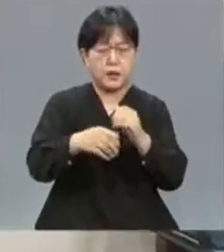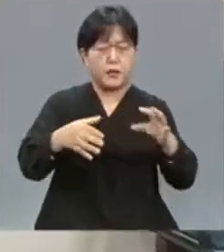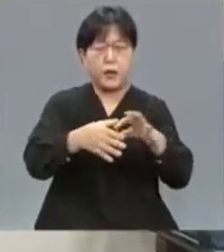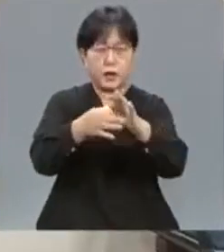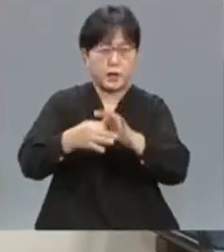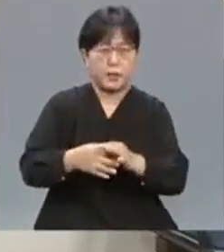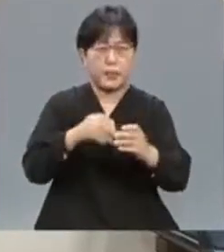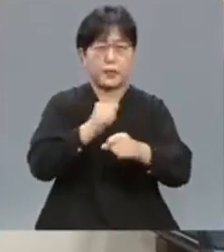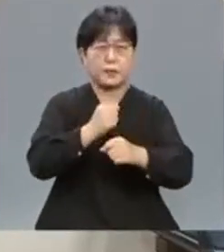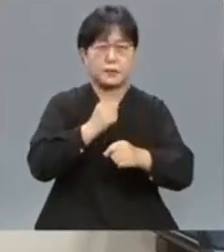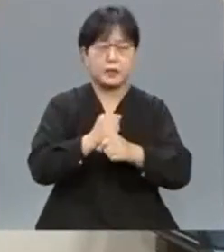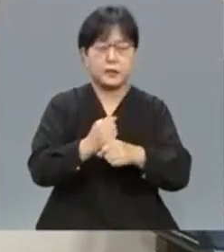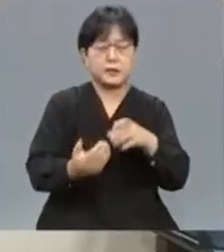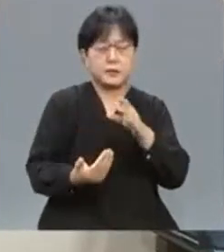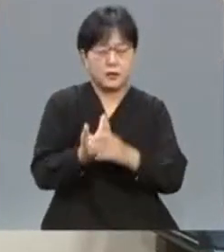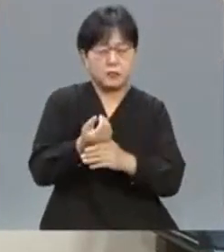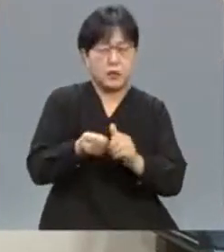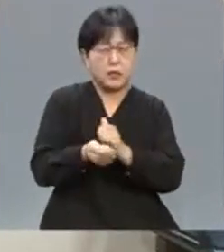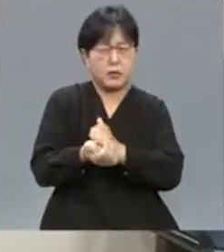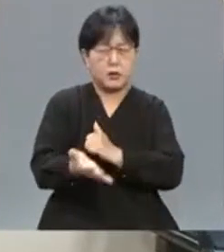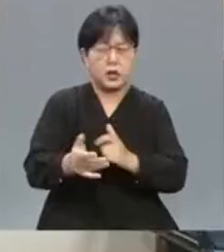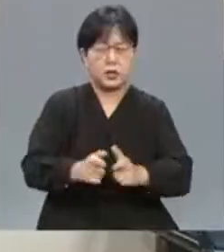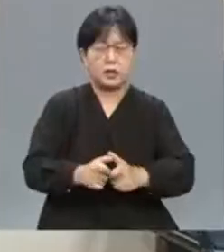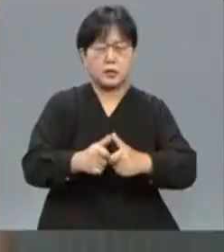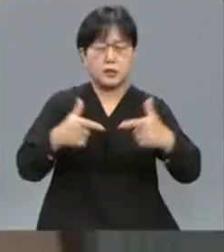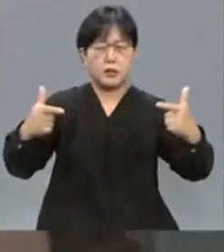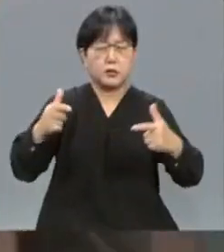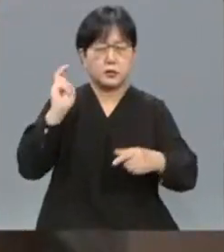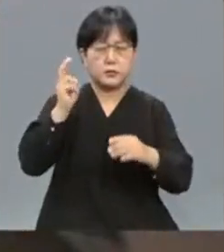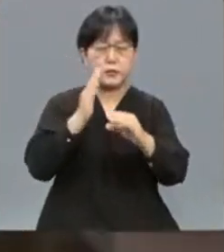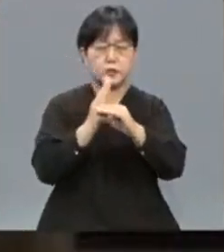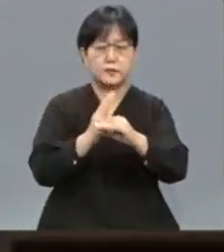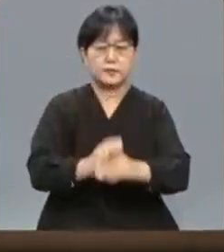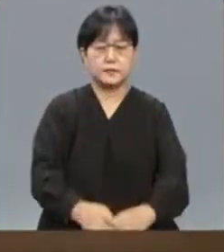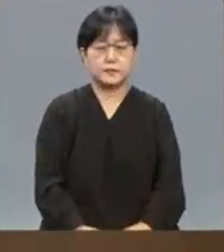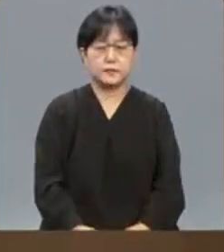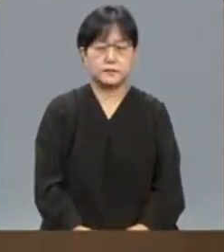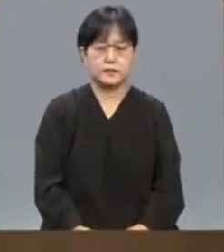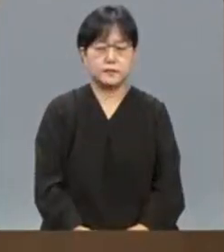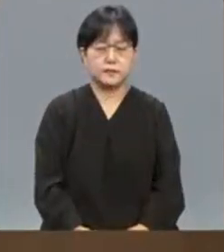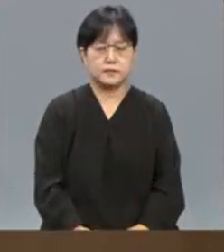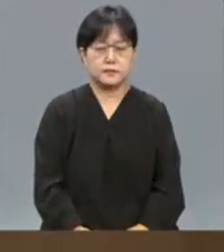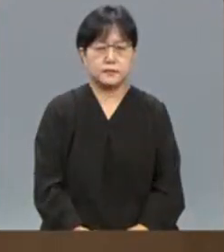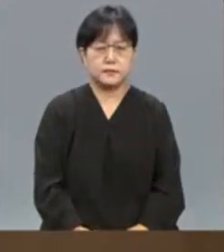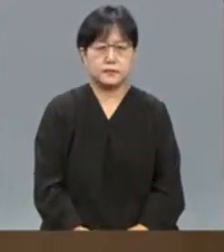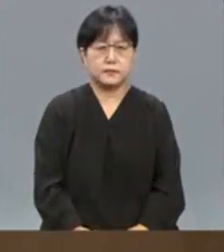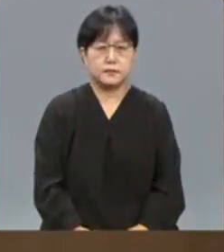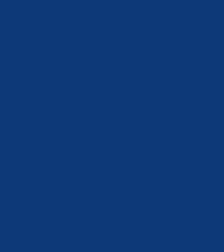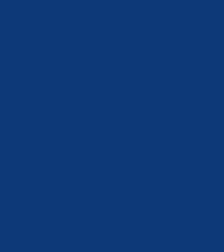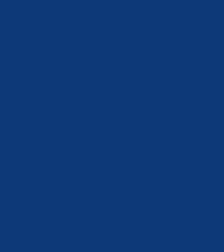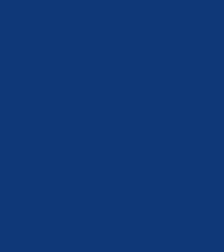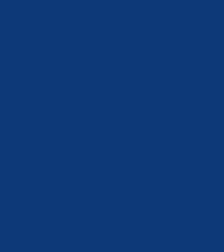것으로 알려져 사건의 파장은 더 커질 수 있습니다. KBS 뉴스 김혜린입니다.